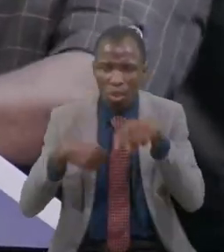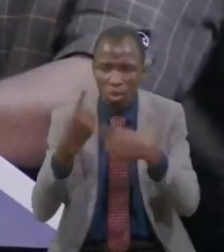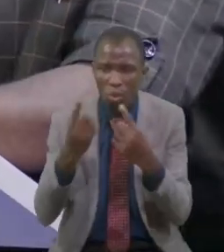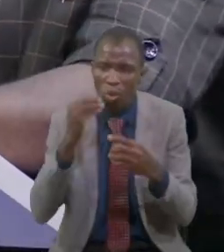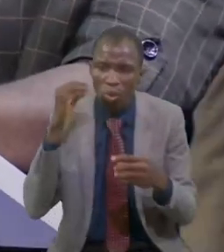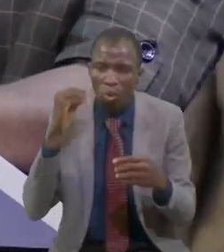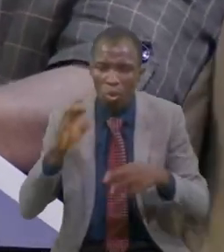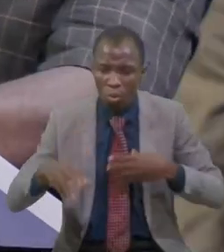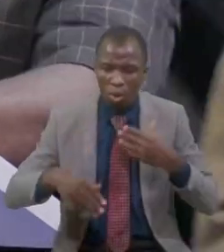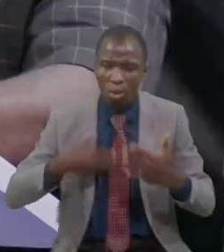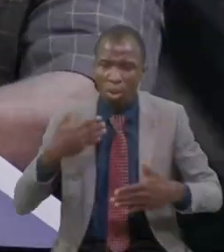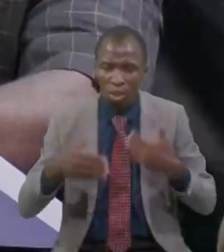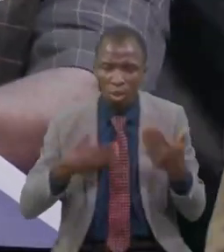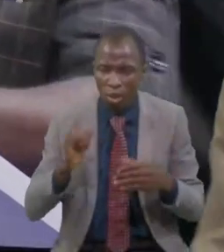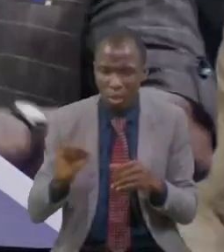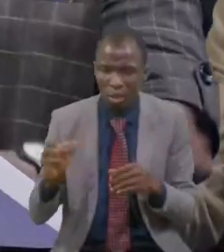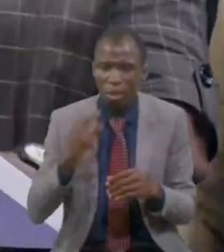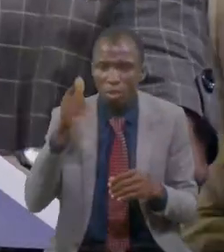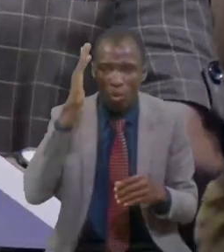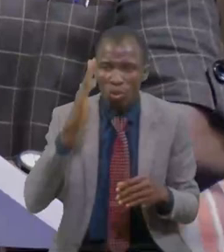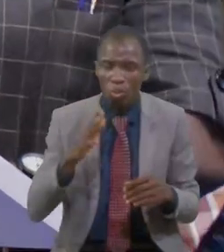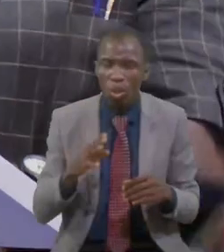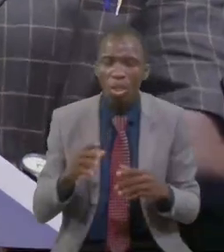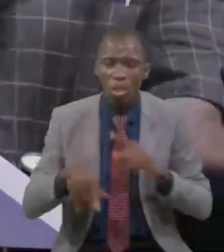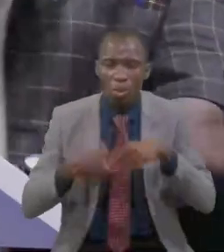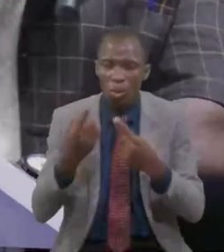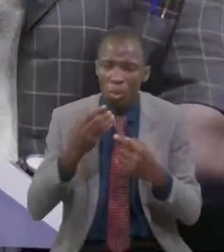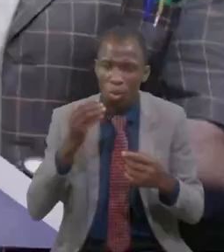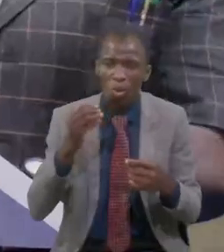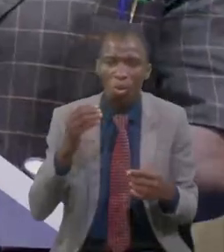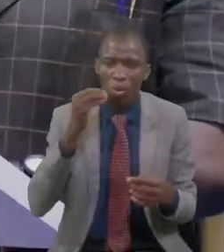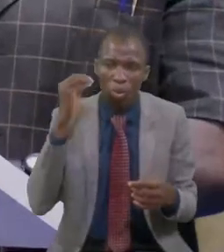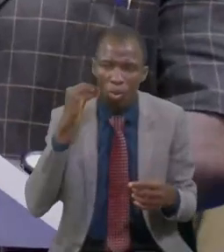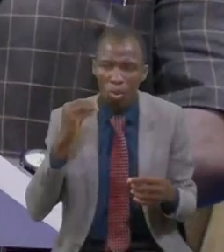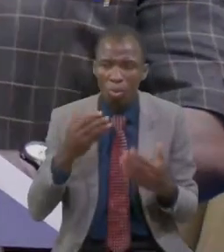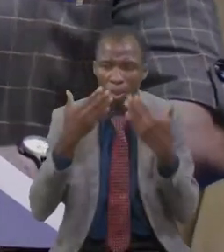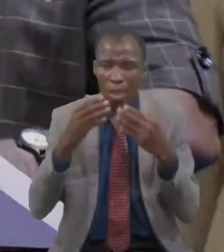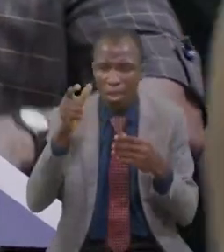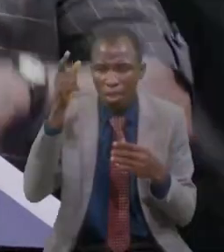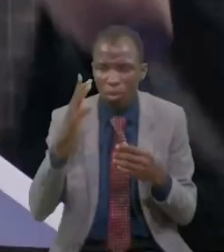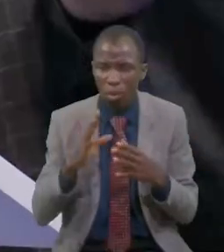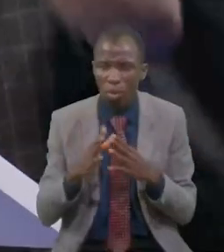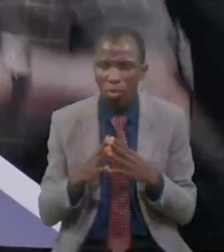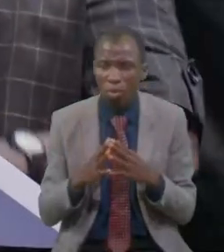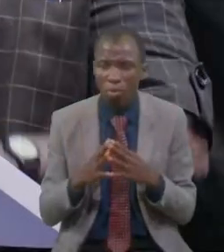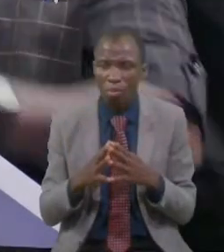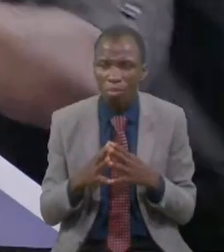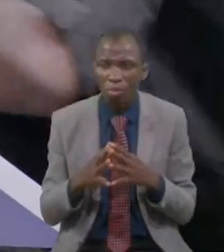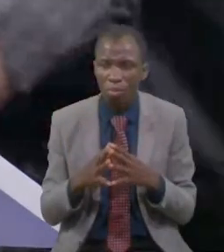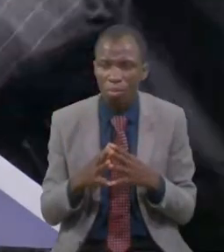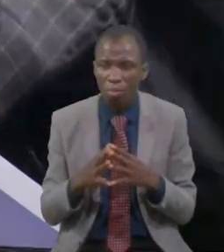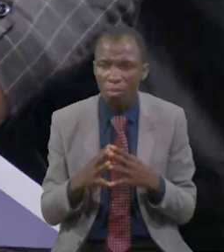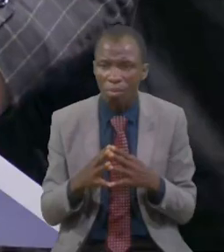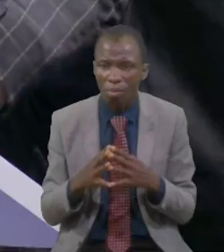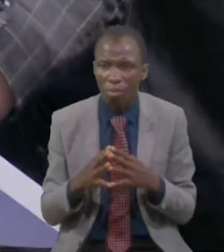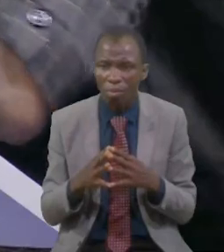va tomber vous allez rentrer chez vous tout en célébrant en rendant grâce au Seigneur